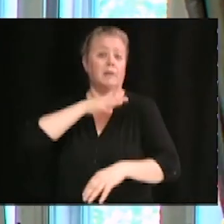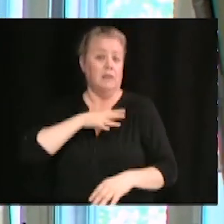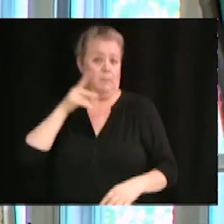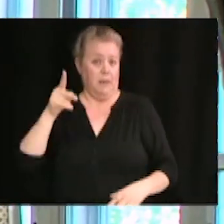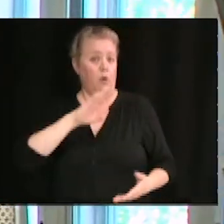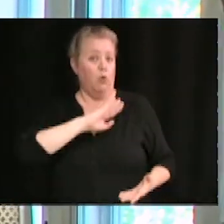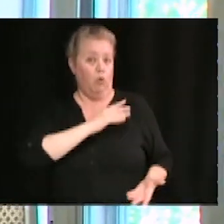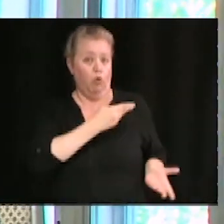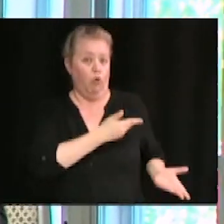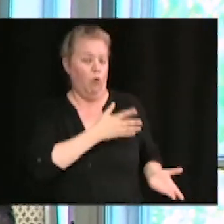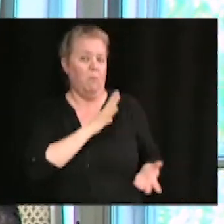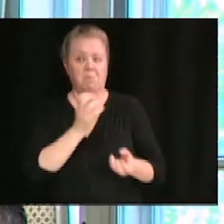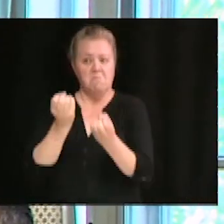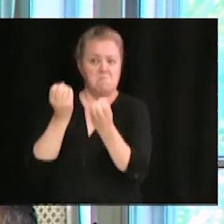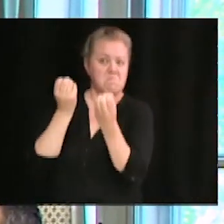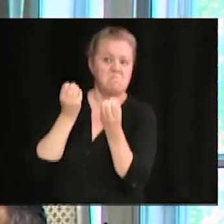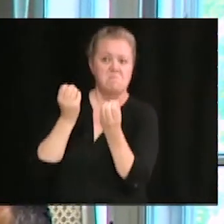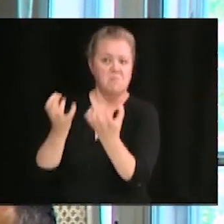'est présenté.